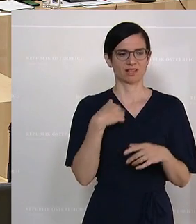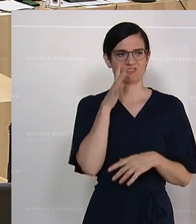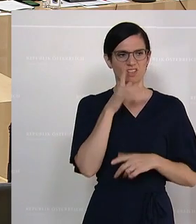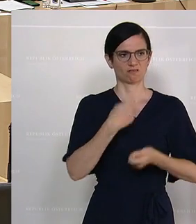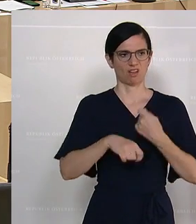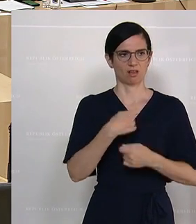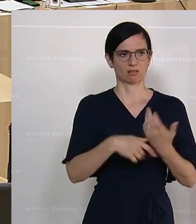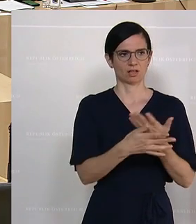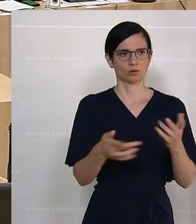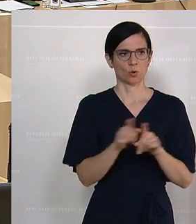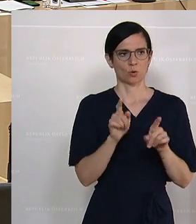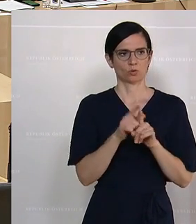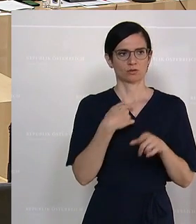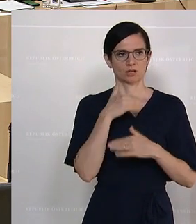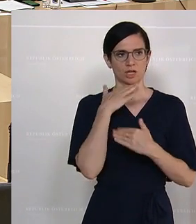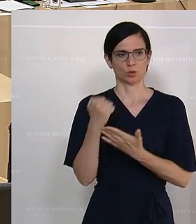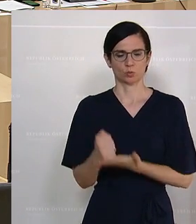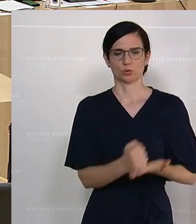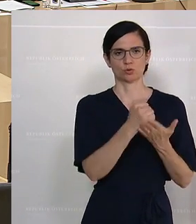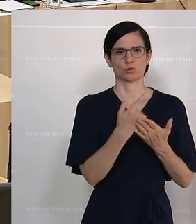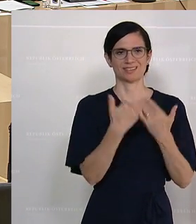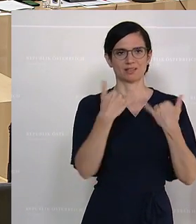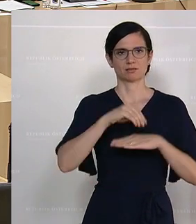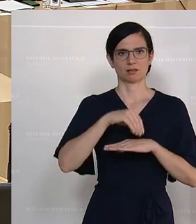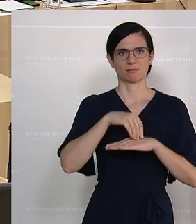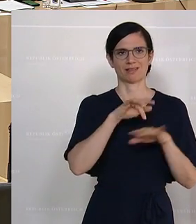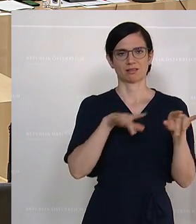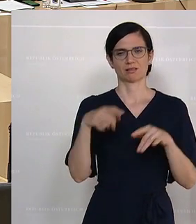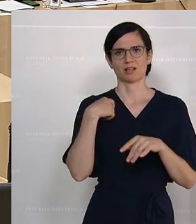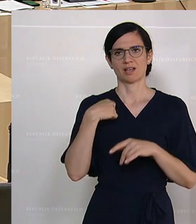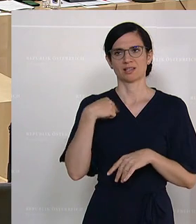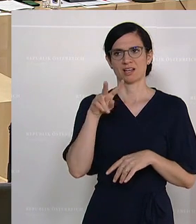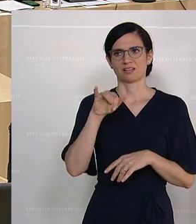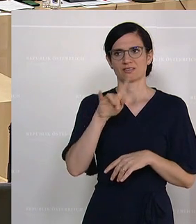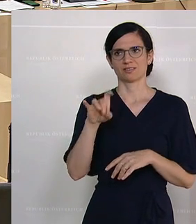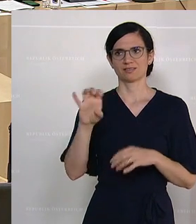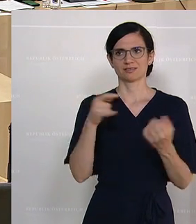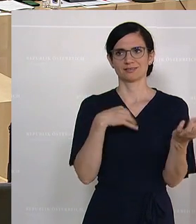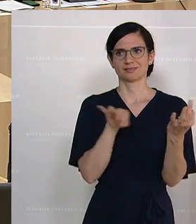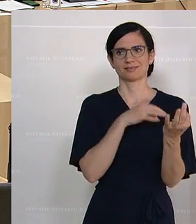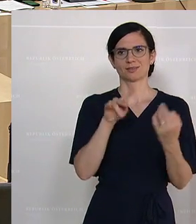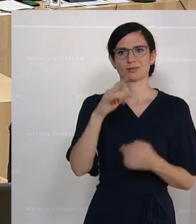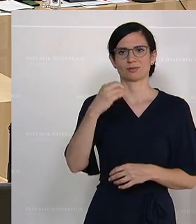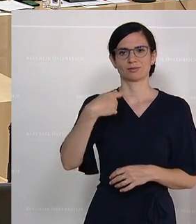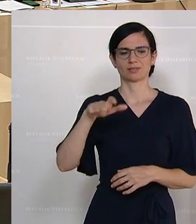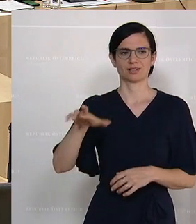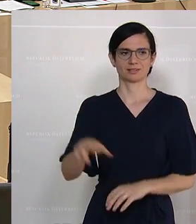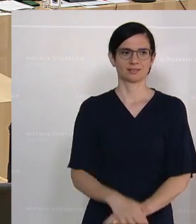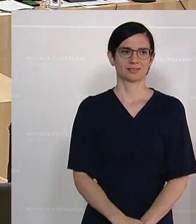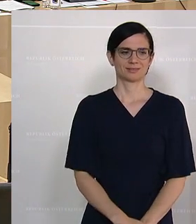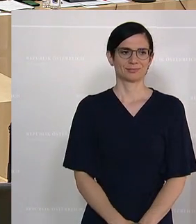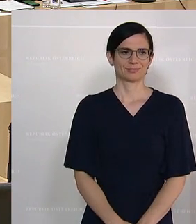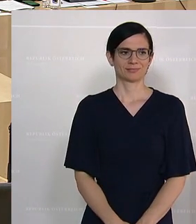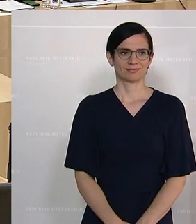die senkung der lohnnebenkosten sind das dringendste anliegen so scherer die für herbst geplante abschaffung der kalten progression sei keine